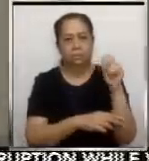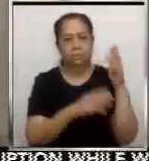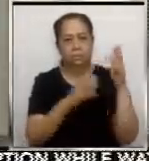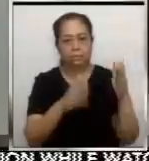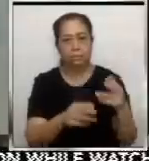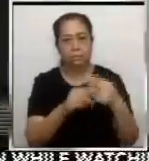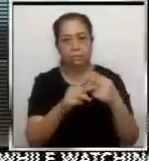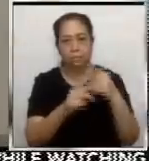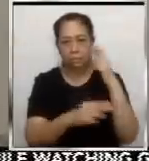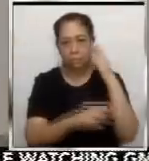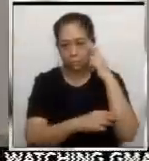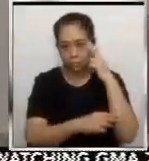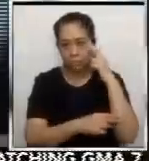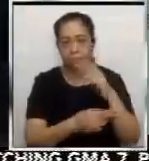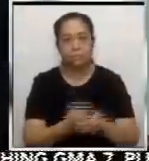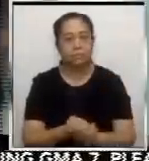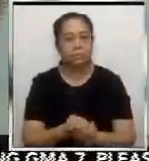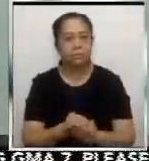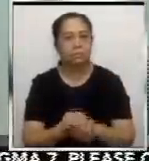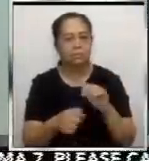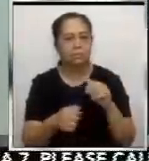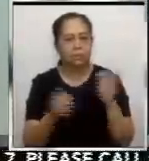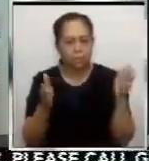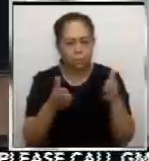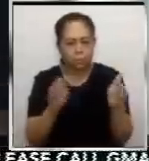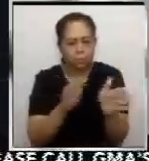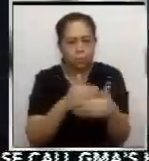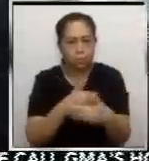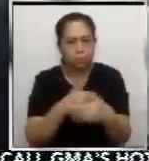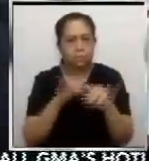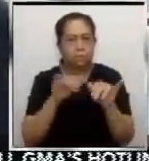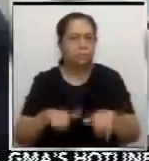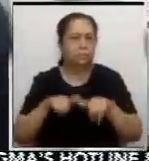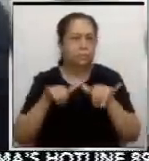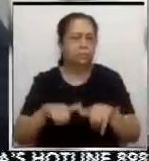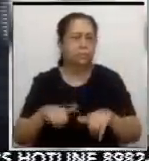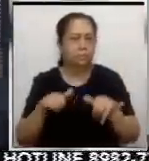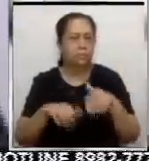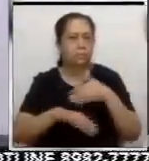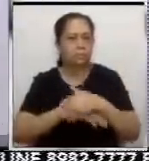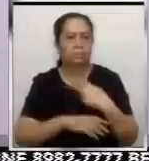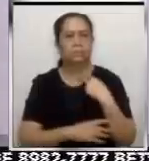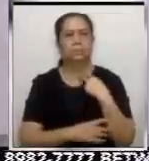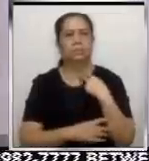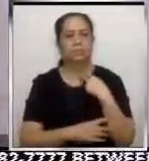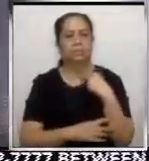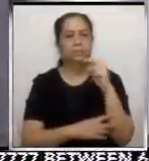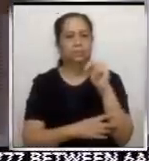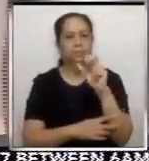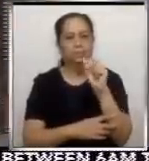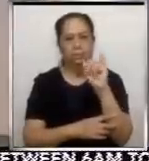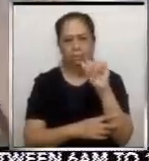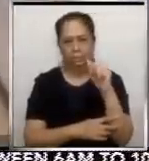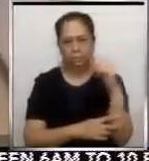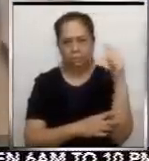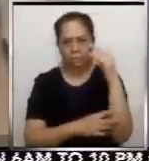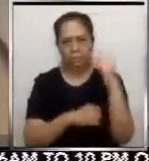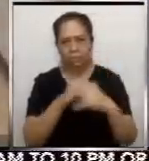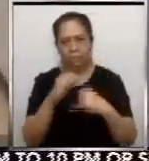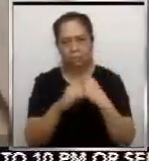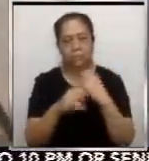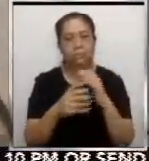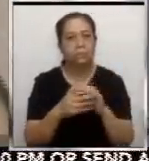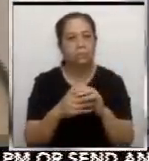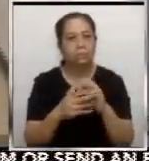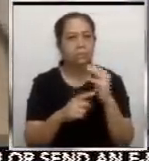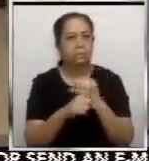Trofimov. Dito sa maliit na kwartong ito siya nanatili matapos ma-stranded sa Ninoy Aquino International Airport. March 20